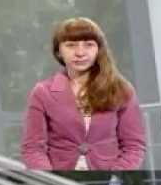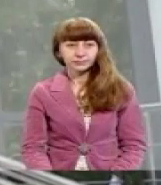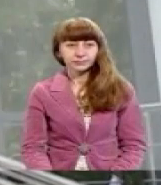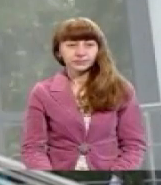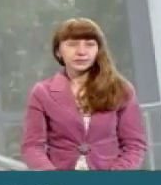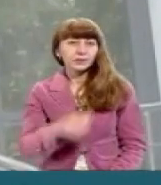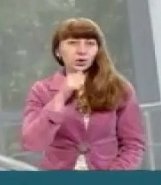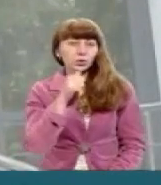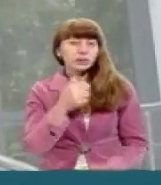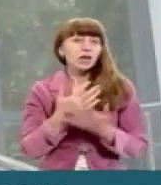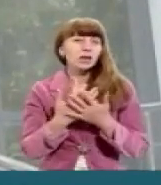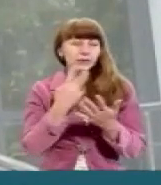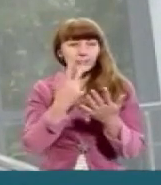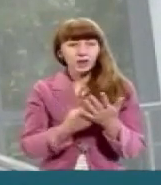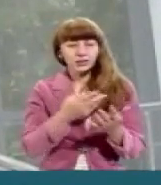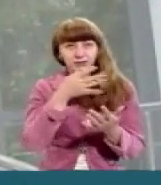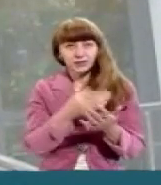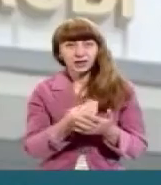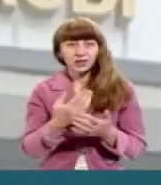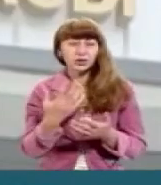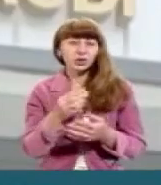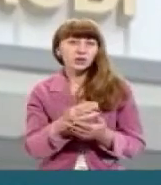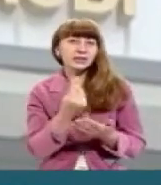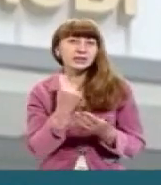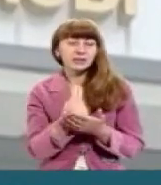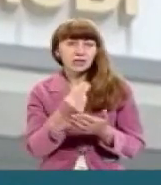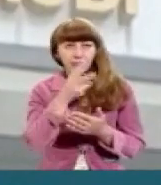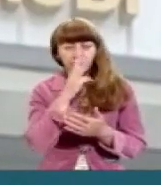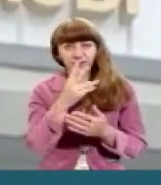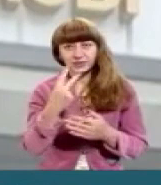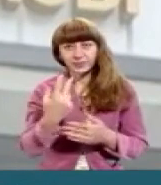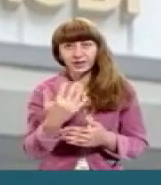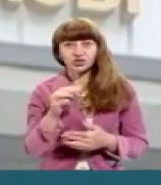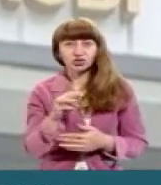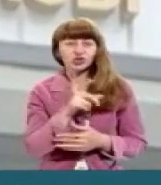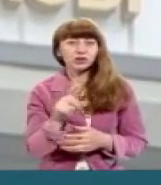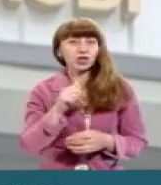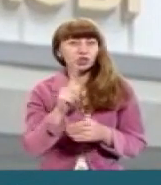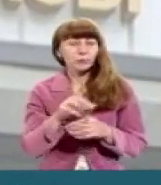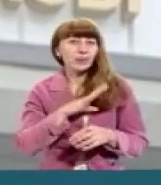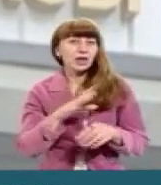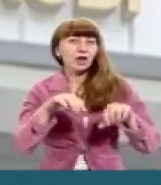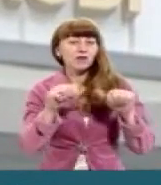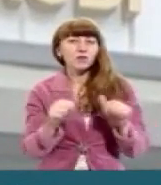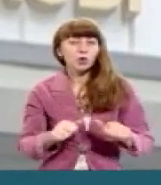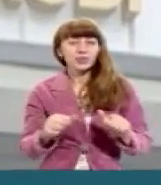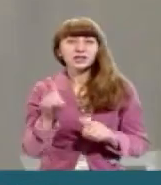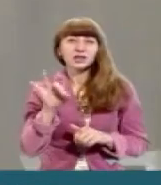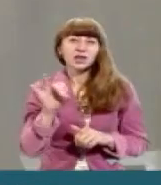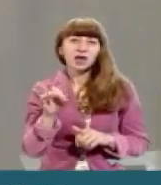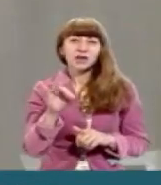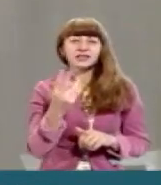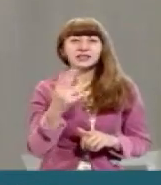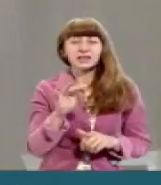Қостанайлықтар табыстарын ашық көрсетуде белсенділік танытып жатыр. Барлығы 25 мың азамат декларация тапсырулары керек болса, 90% оны іске